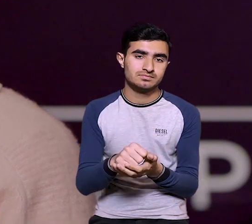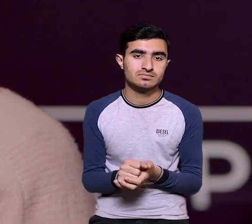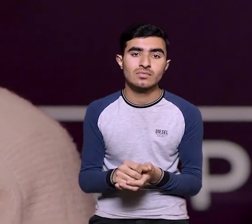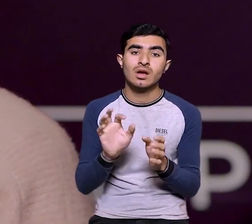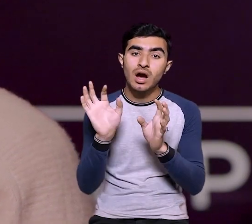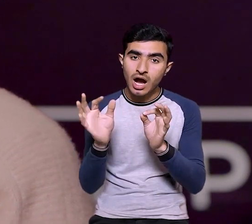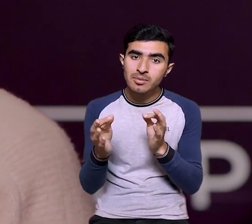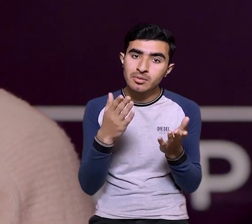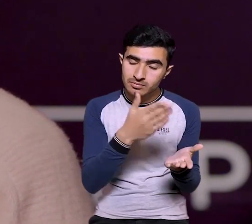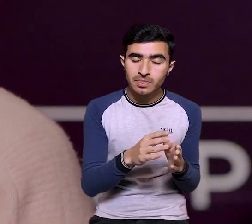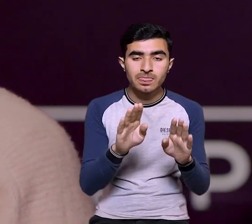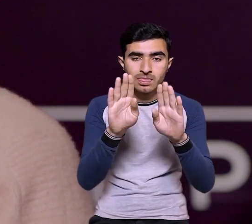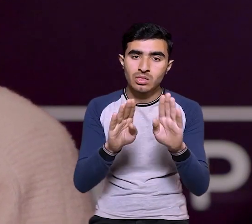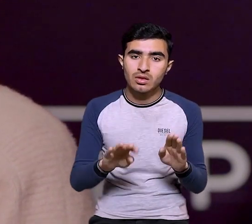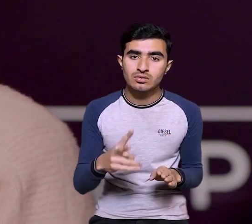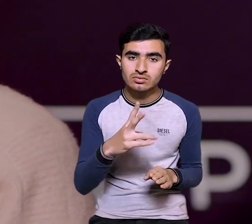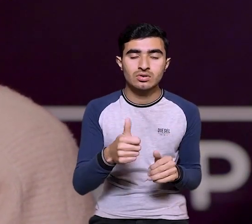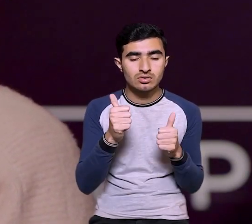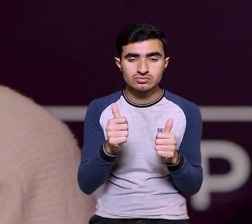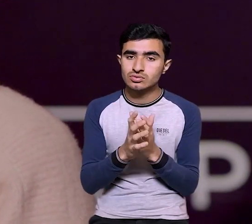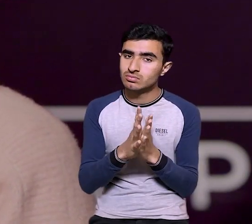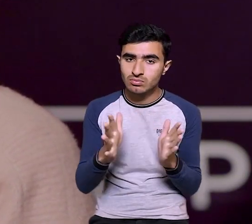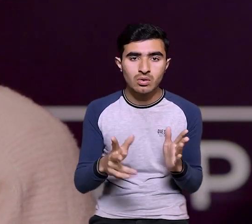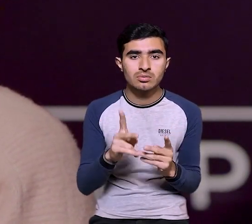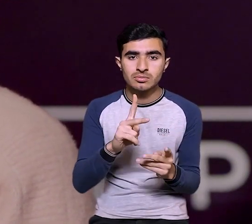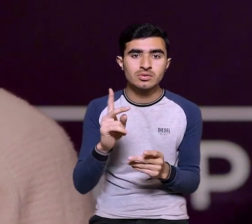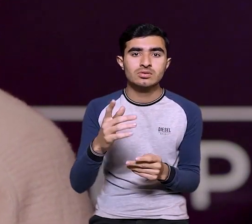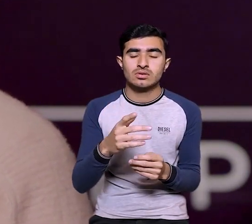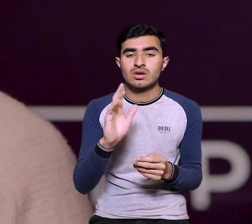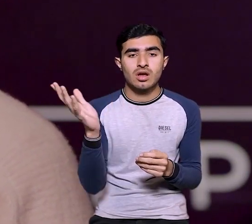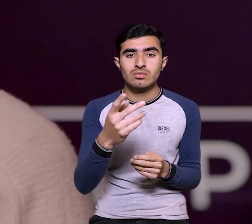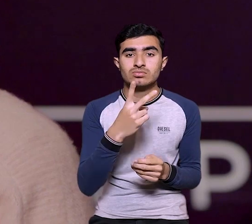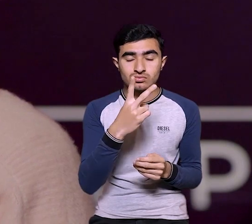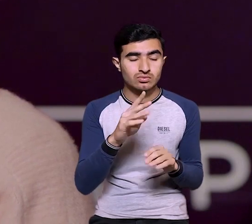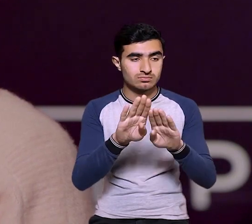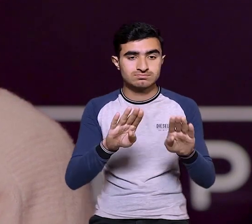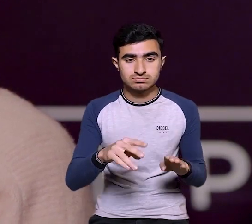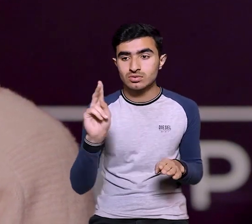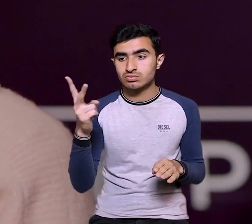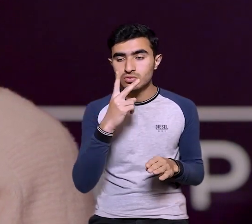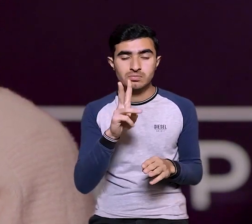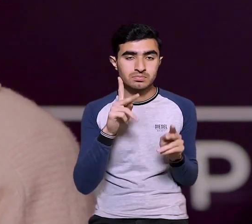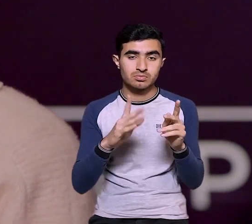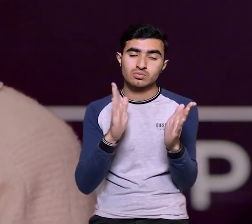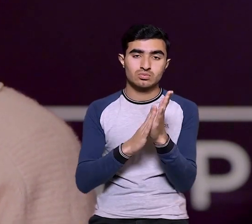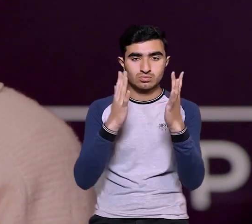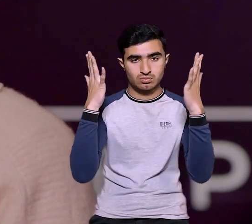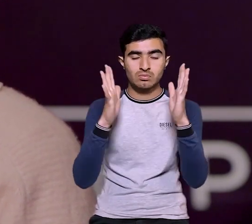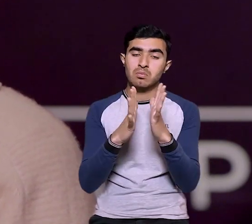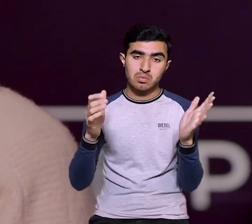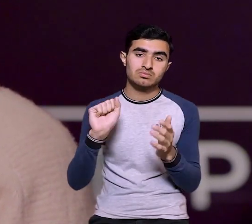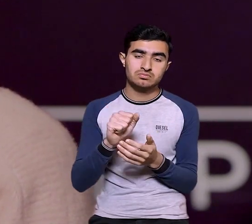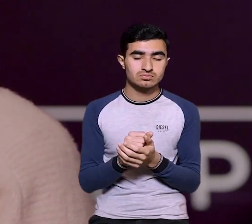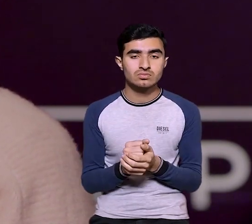बहुत इसको अप्रिशिएट करते हैं. इसके साथ साथ फिर हमारा जो दूसरा काम है जो हम इन विमेन के लिए करते हैं, दैट